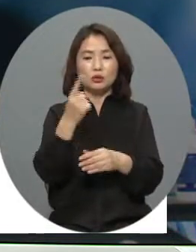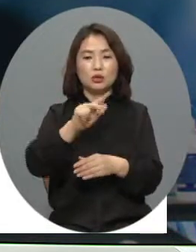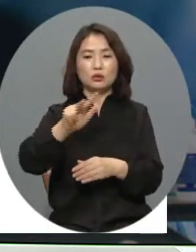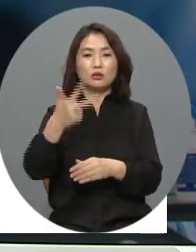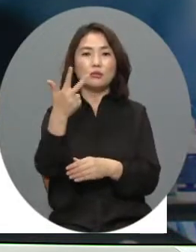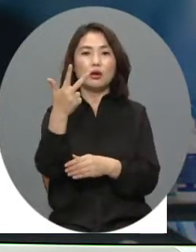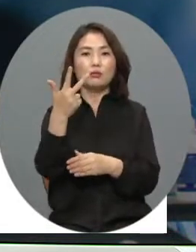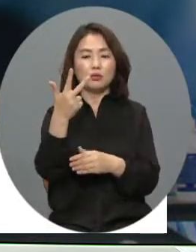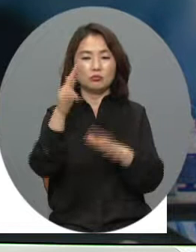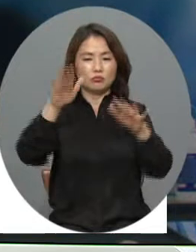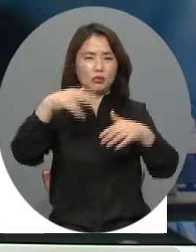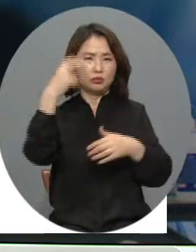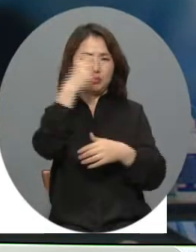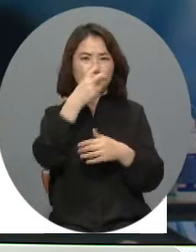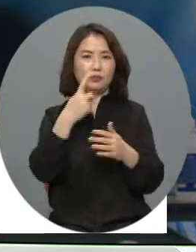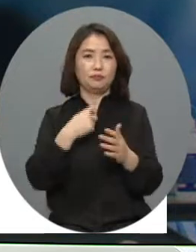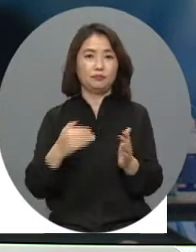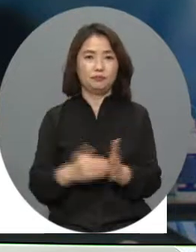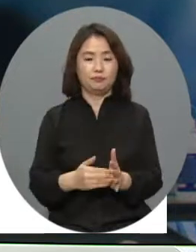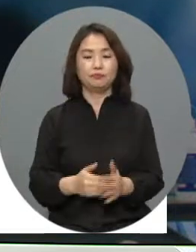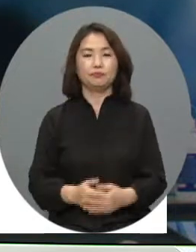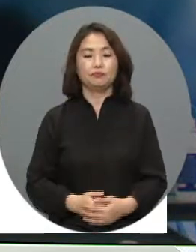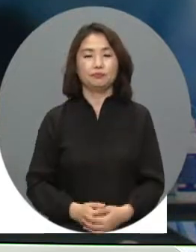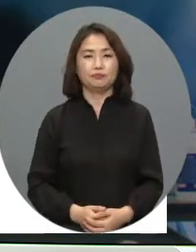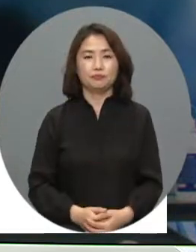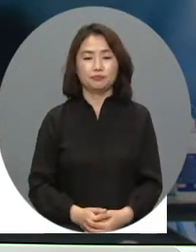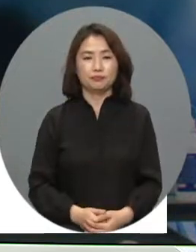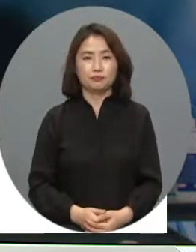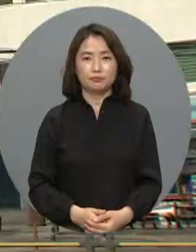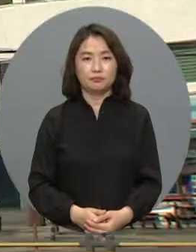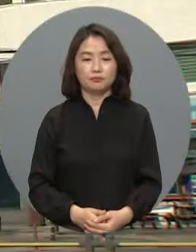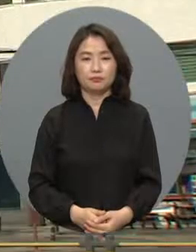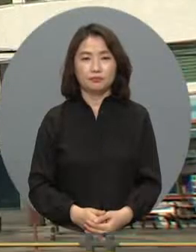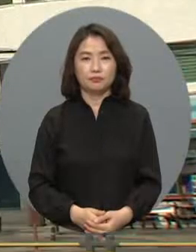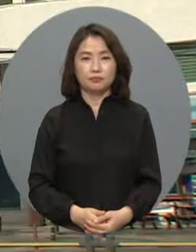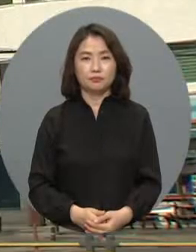1,700여 명이나 검사를 받았습니다. 김기영 기자가 보도합니다.